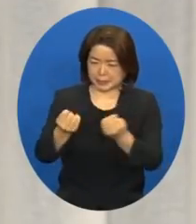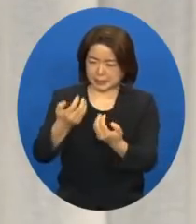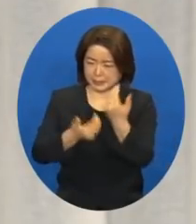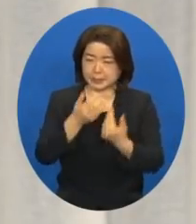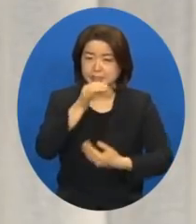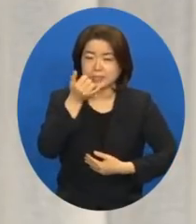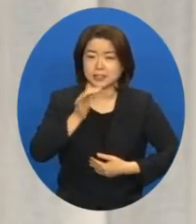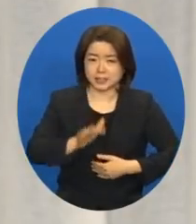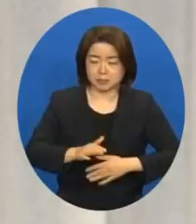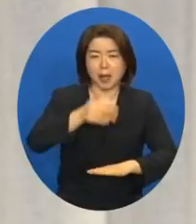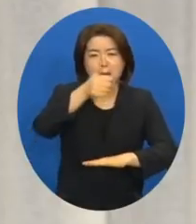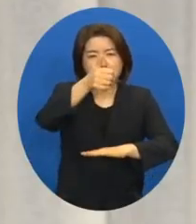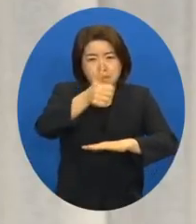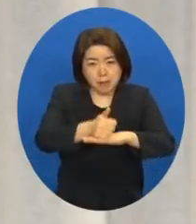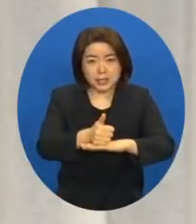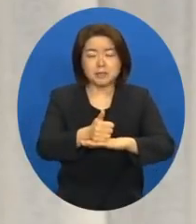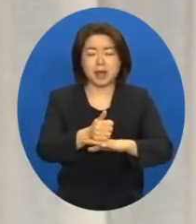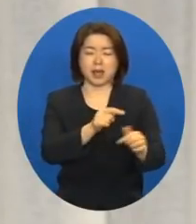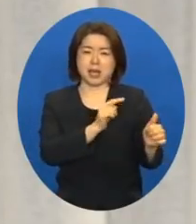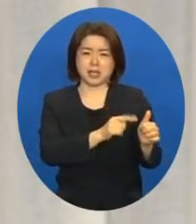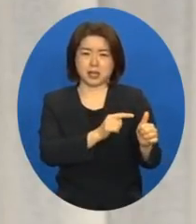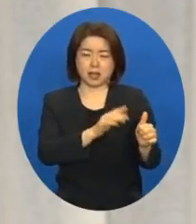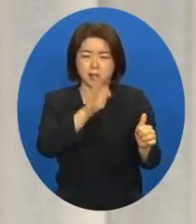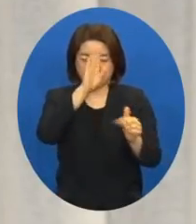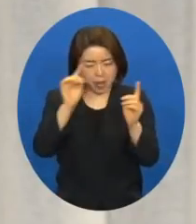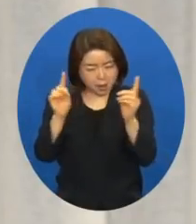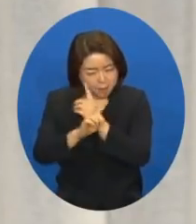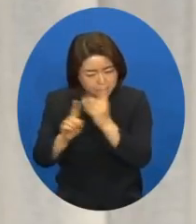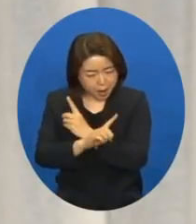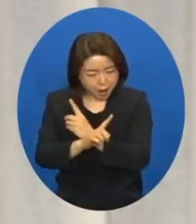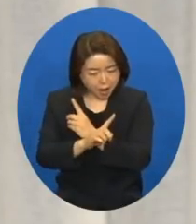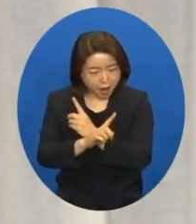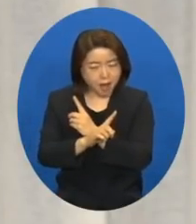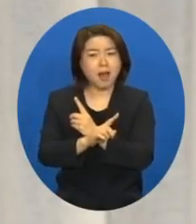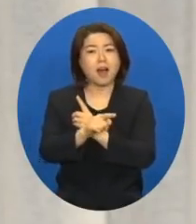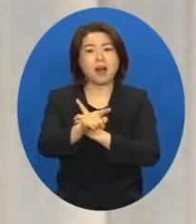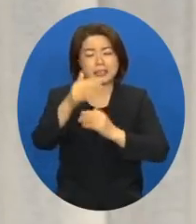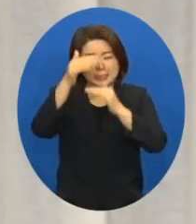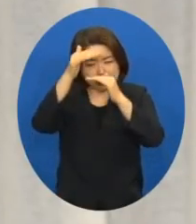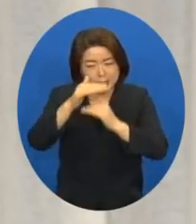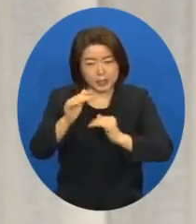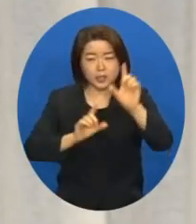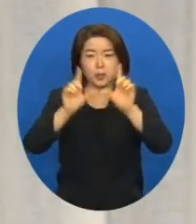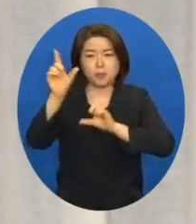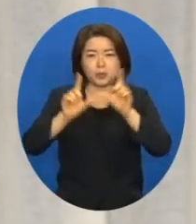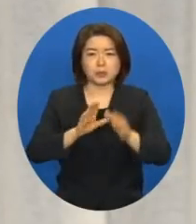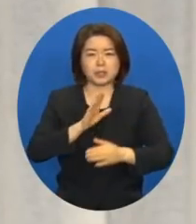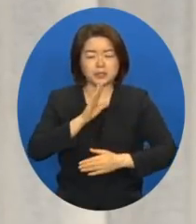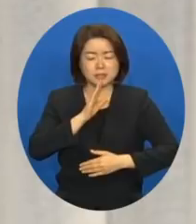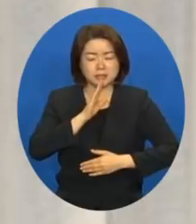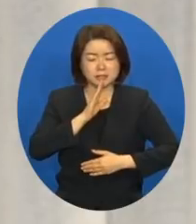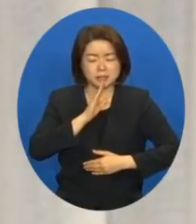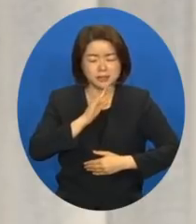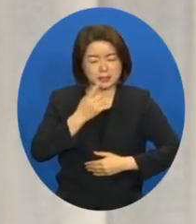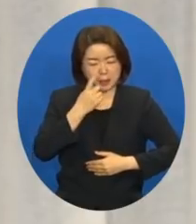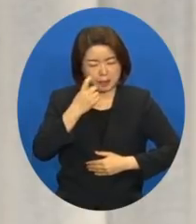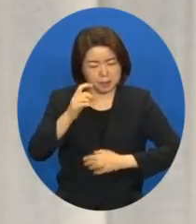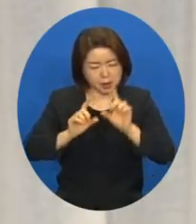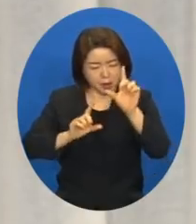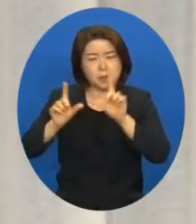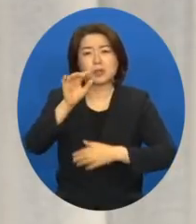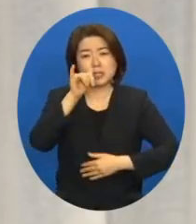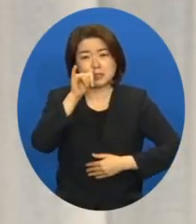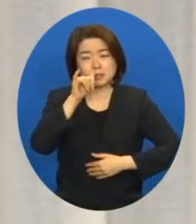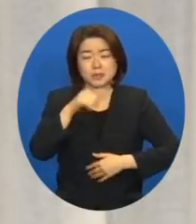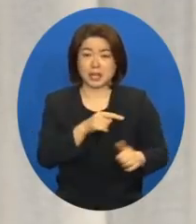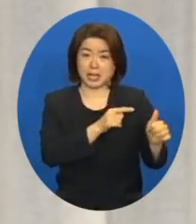청년이 치유되는 과정을 보여주는 장면이 너무나 인상적입니다. 그